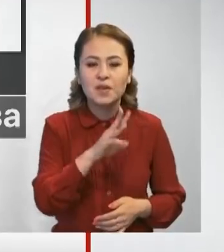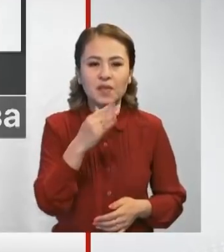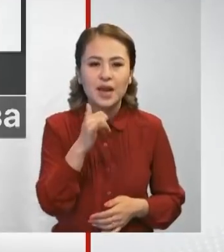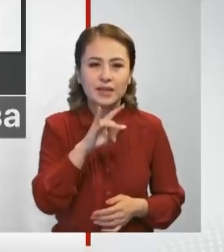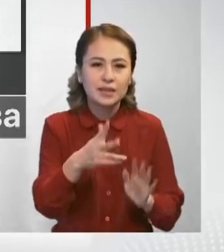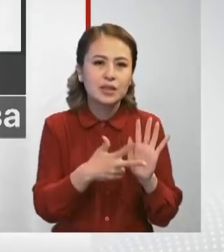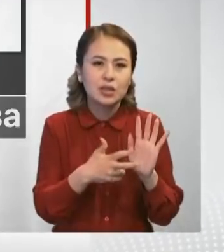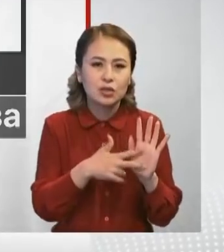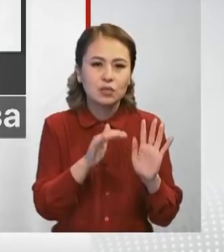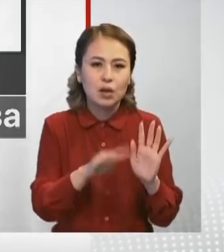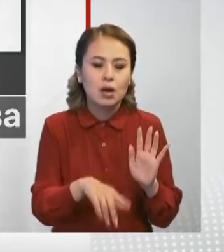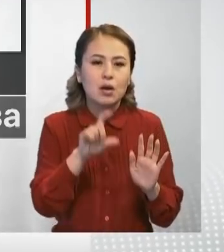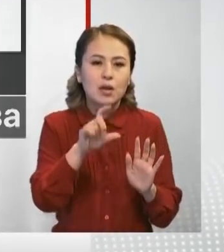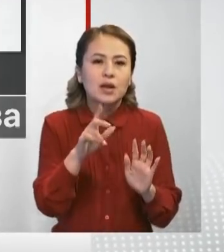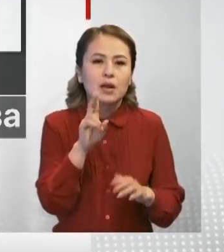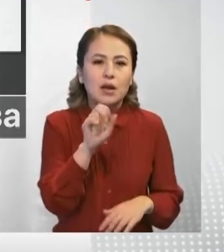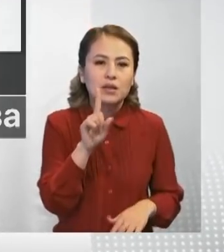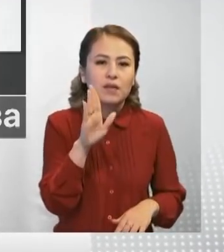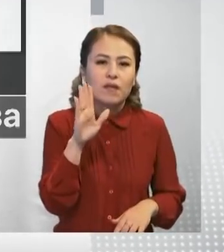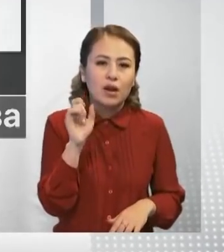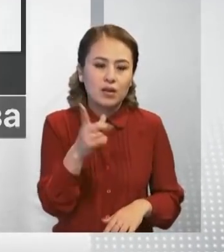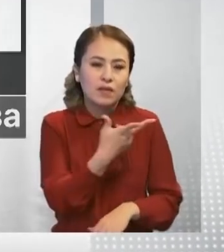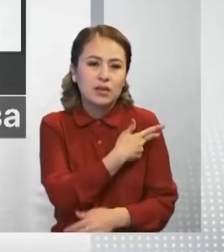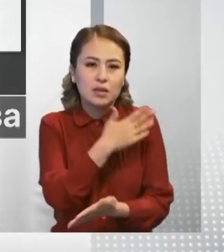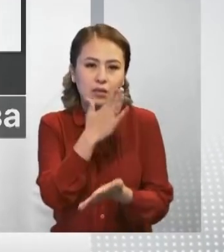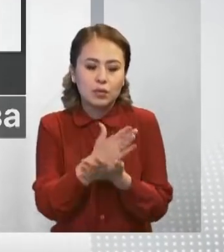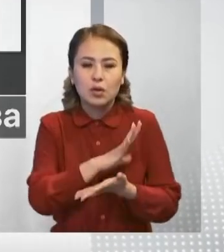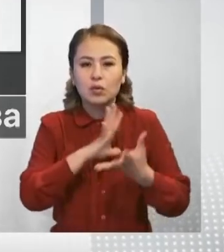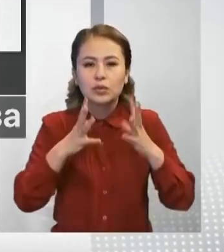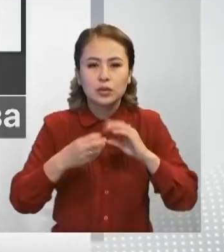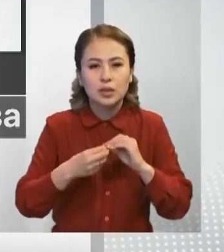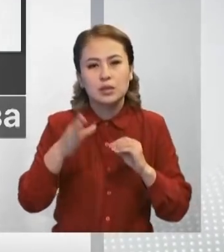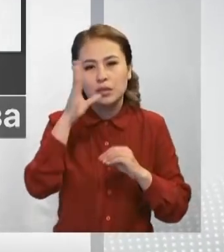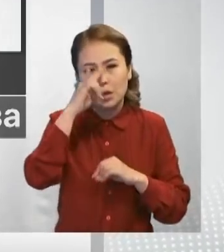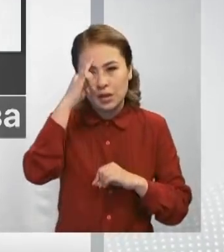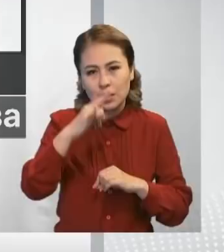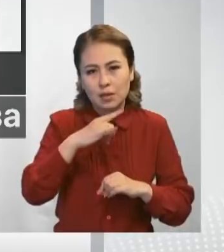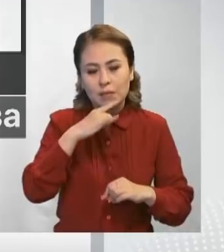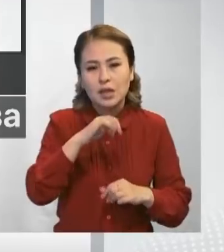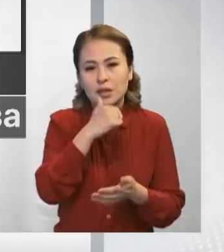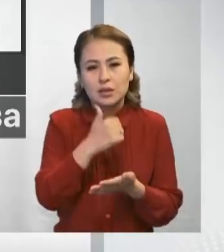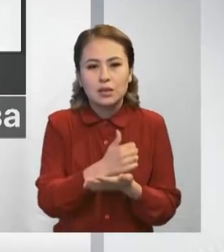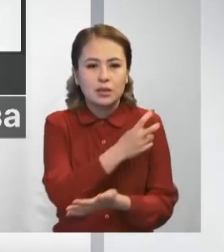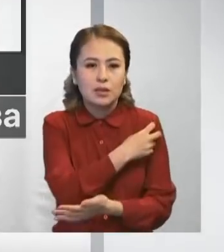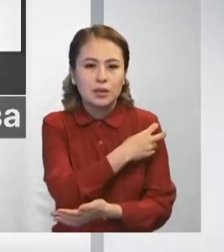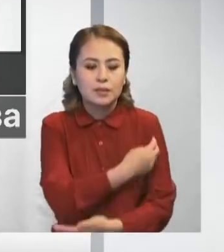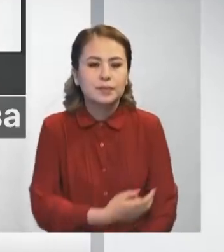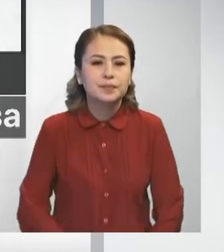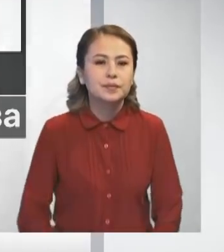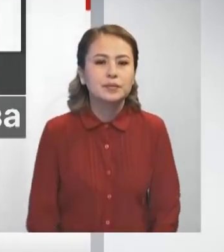Pfizer, 800 мың доза отандық Казвак вакцинасы бар. Бұл көлем жеткілікті дейді Қазақстанның бас санитарлық